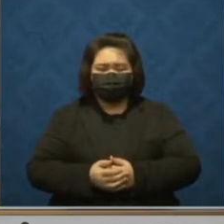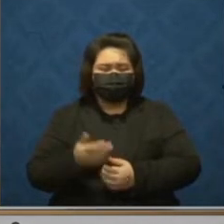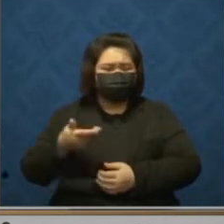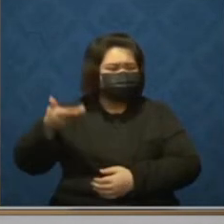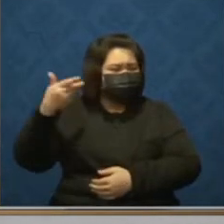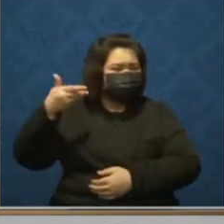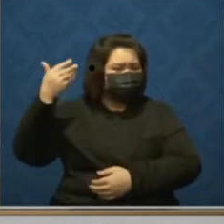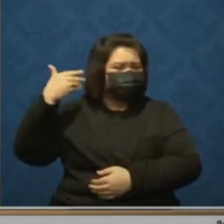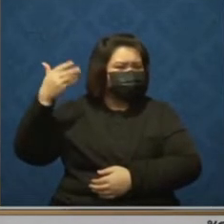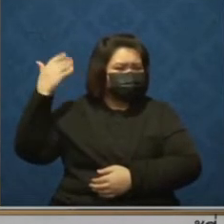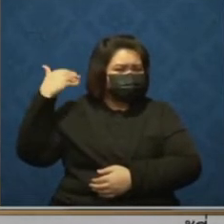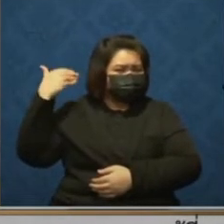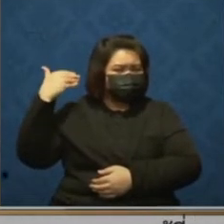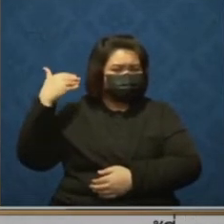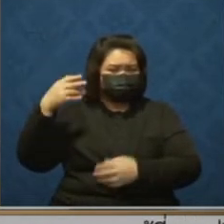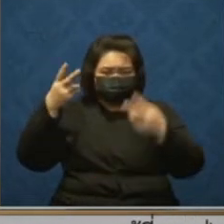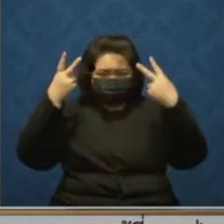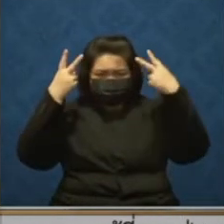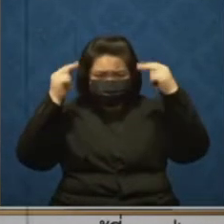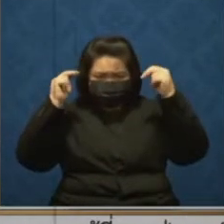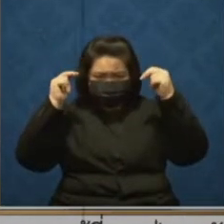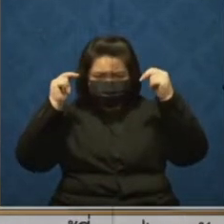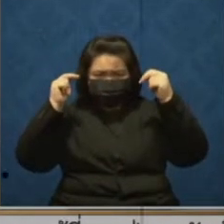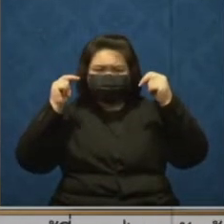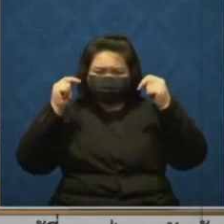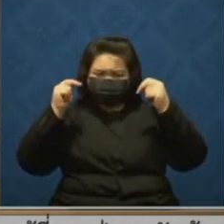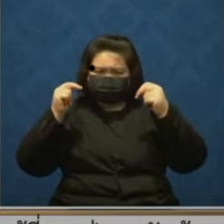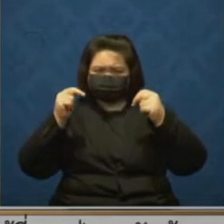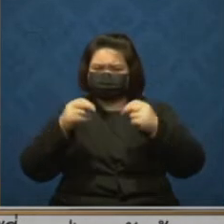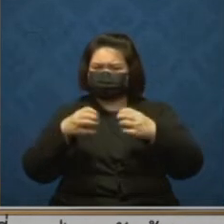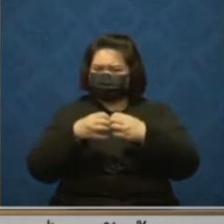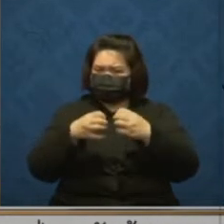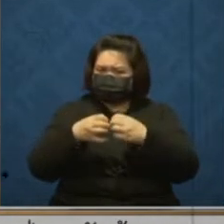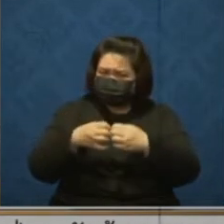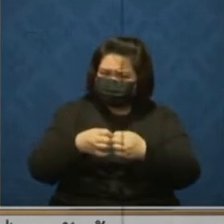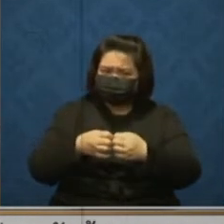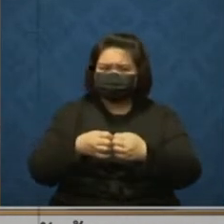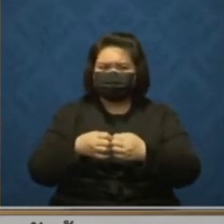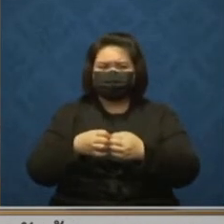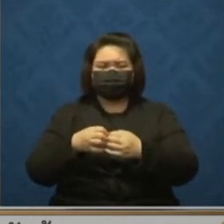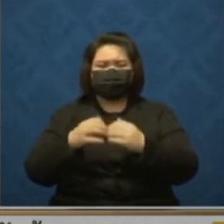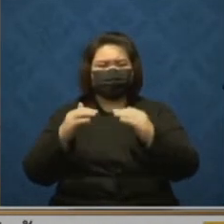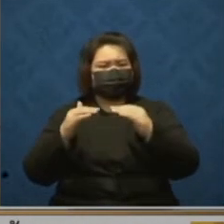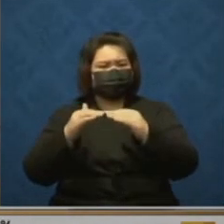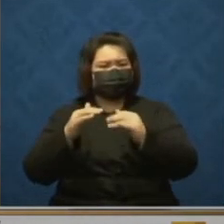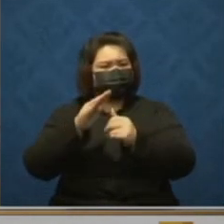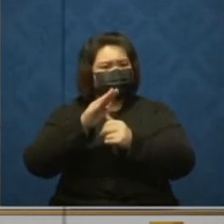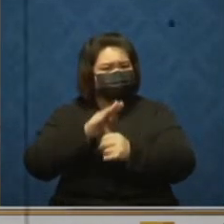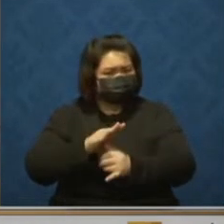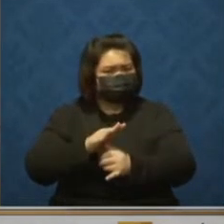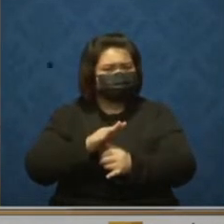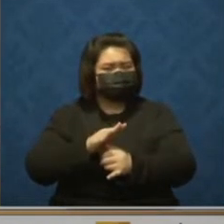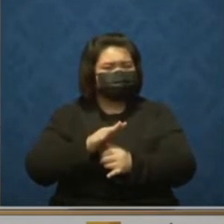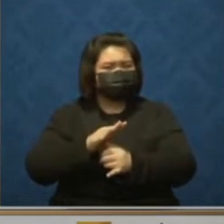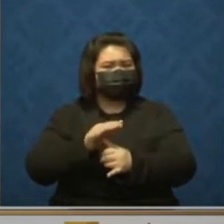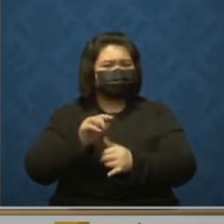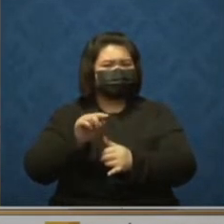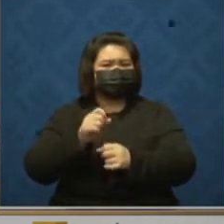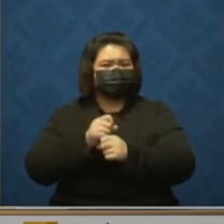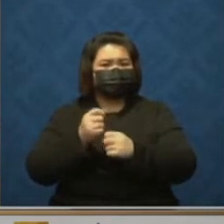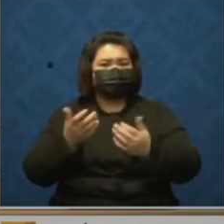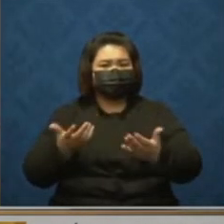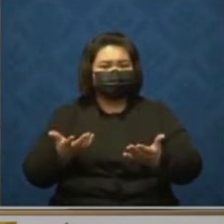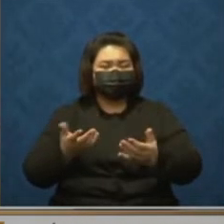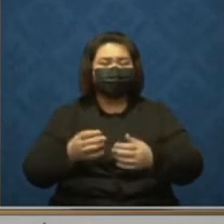พลเอกประยุทธ์คุกคามถ้าประชาชนละเมิดสิทธิส่วนบุคคลอย่าง